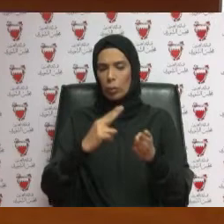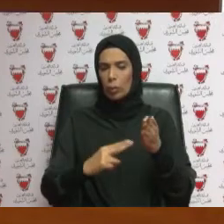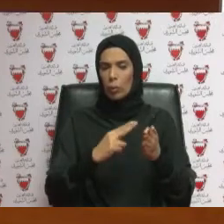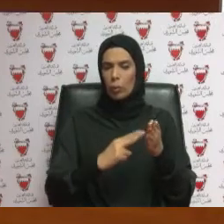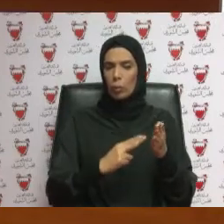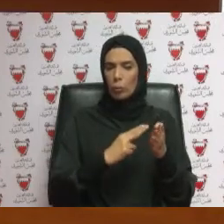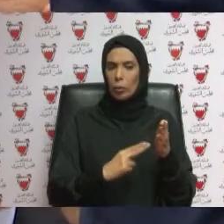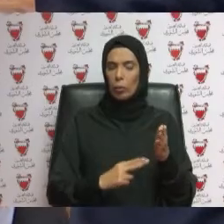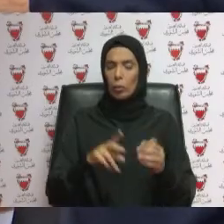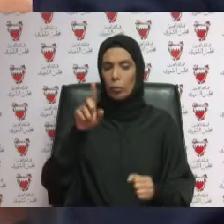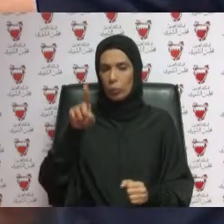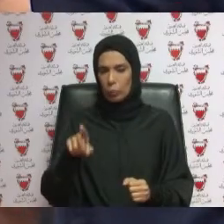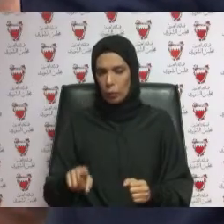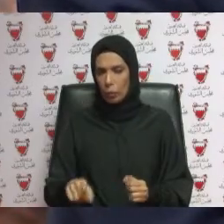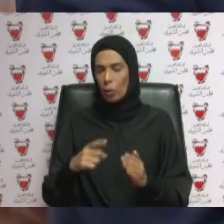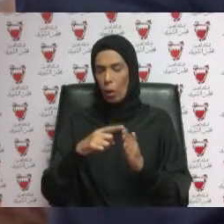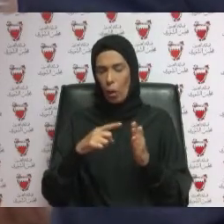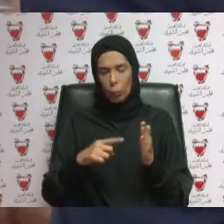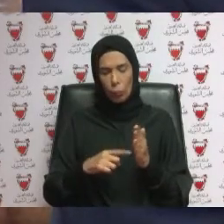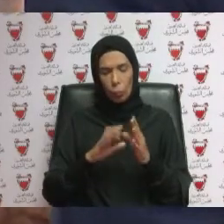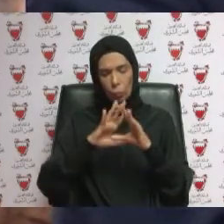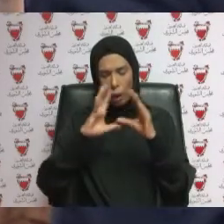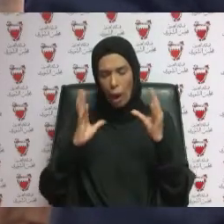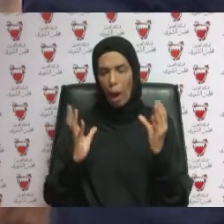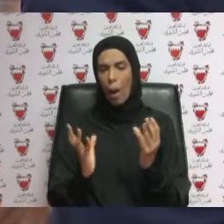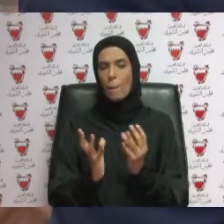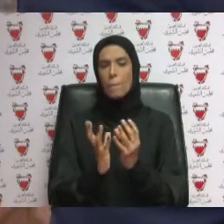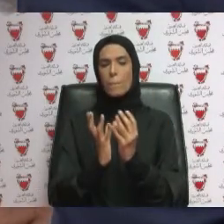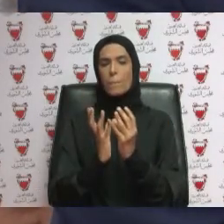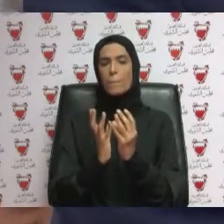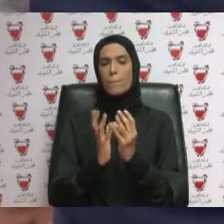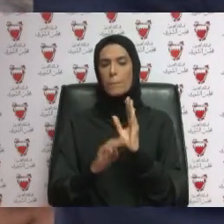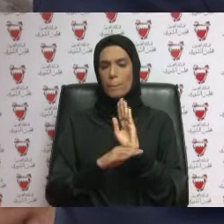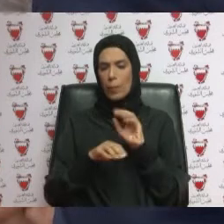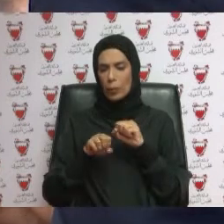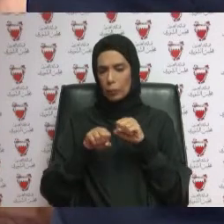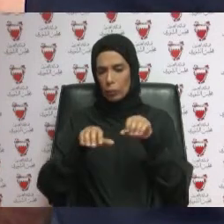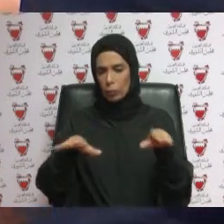أن تكون اليوم في صورة قانون اللي هو أقوى بكثير من هذه التعاميم من هذه